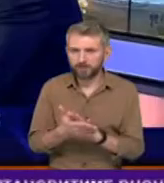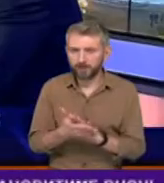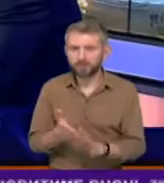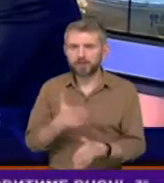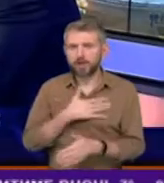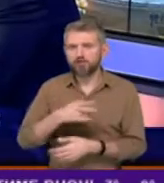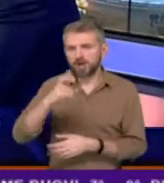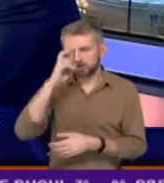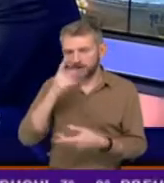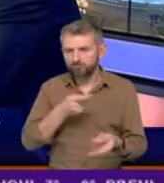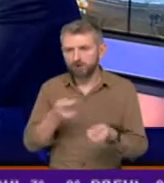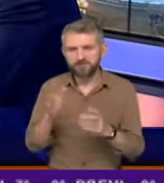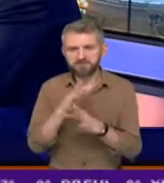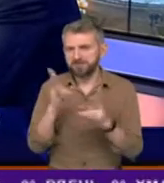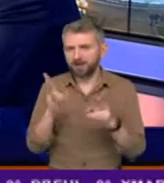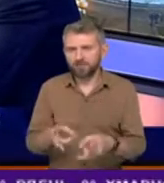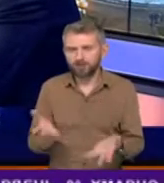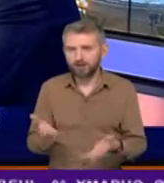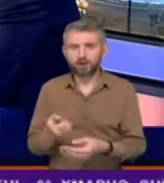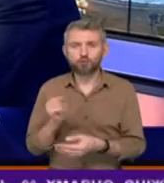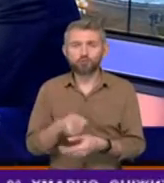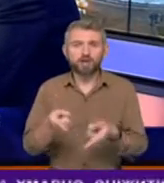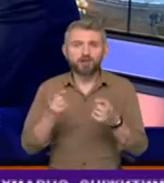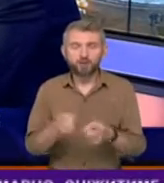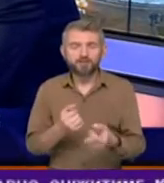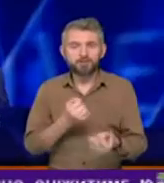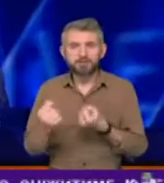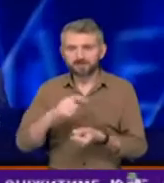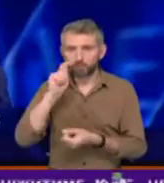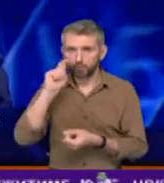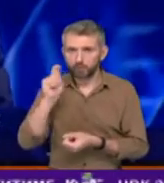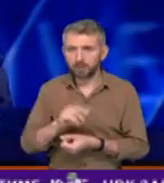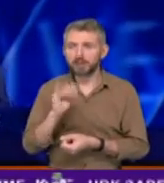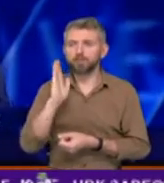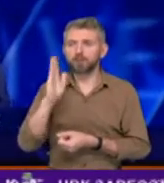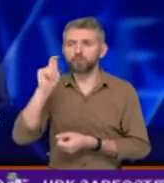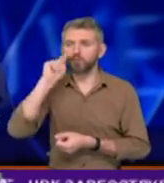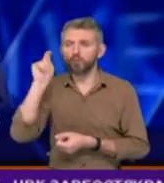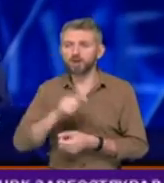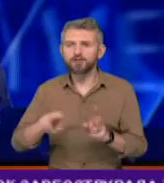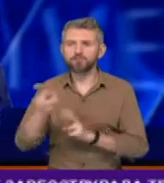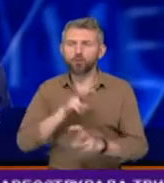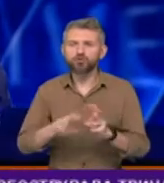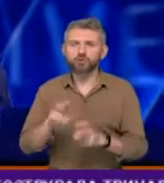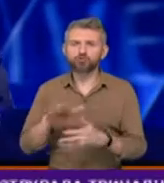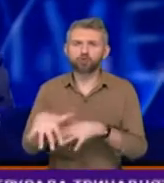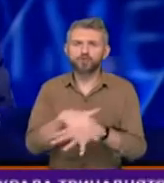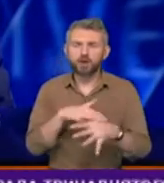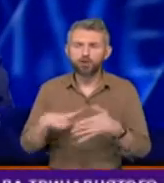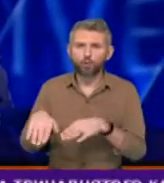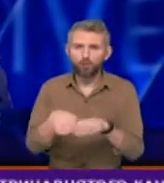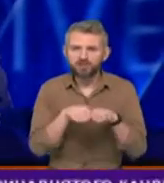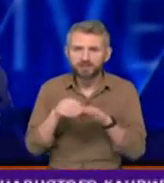наша державність приречена. Тобто, тому насправді міцність України і майбутнє України, пошуку соціального консенсусу,